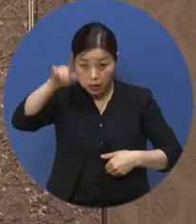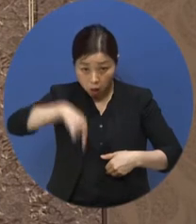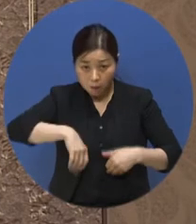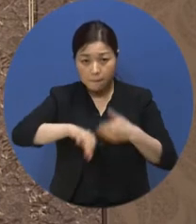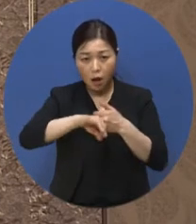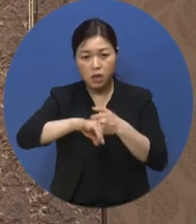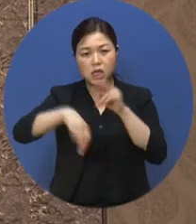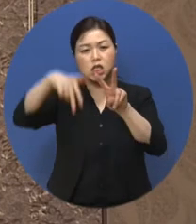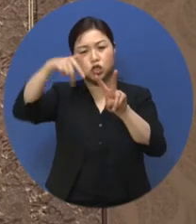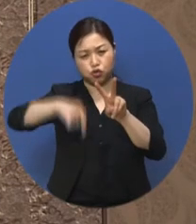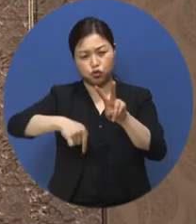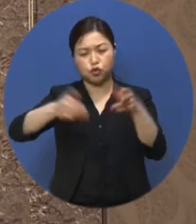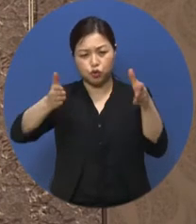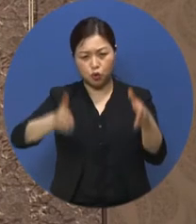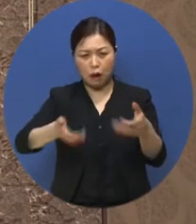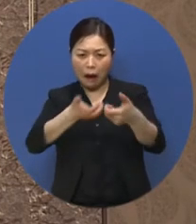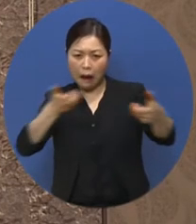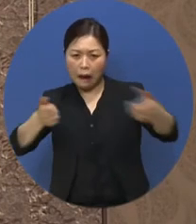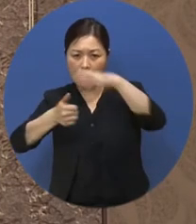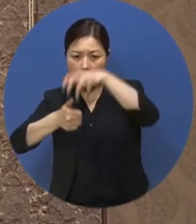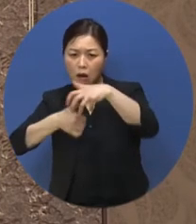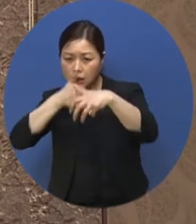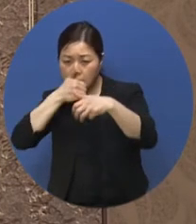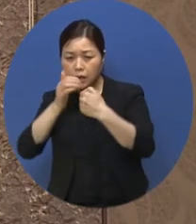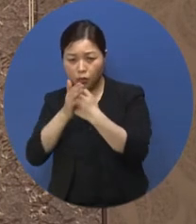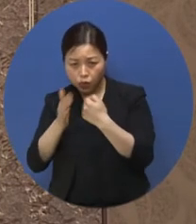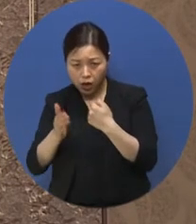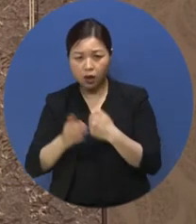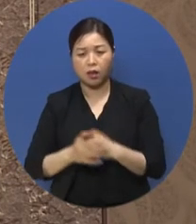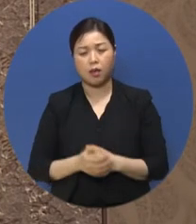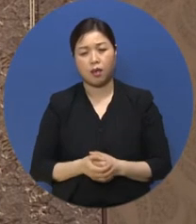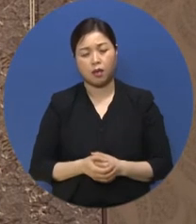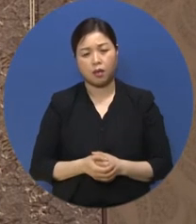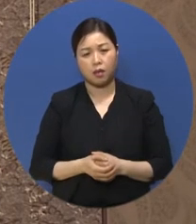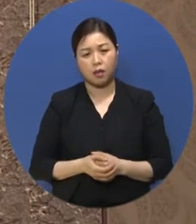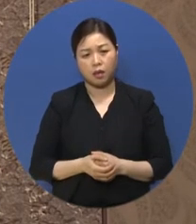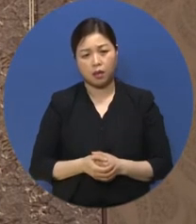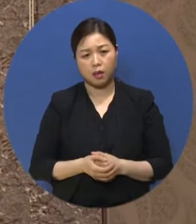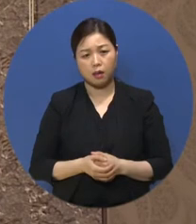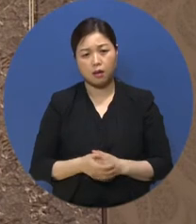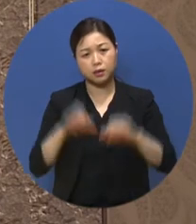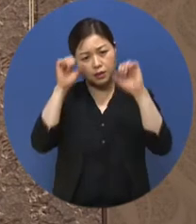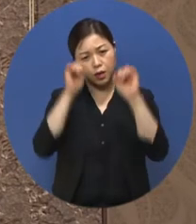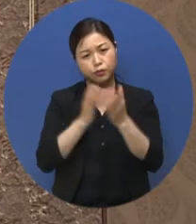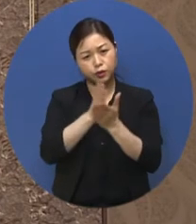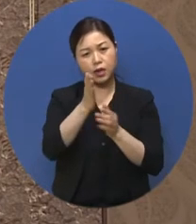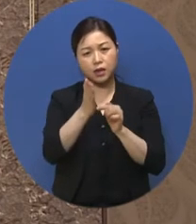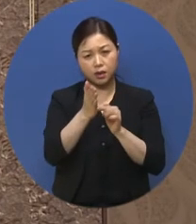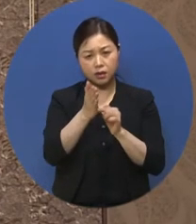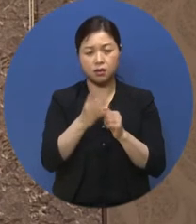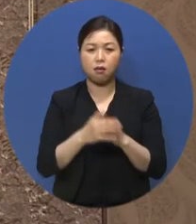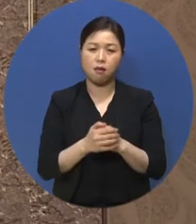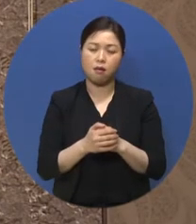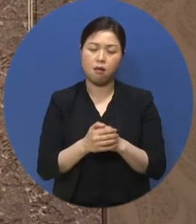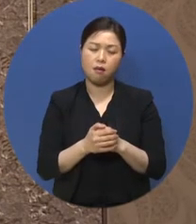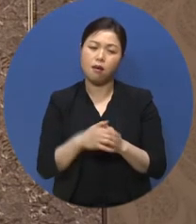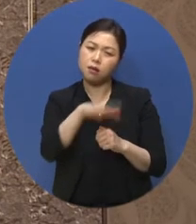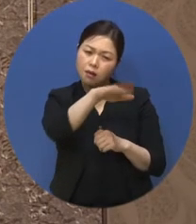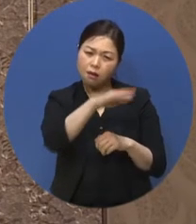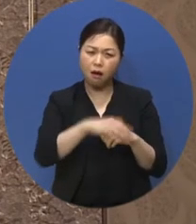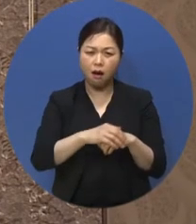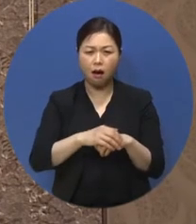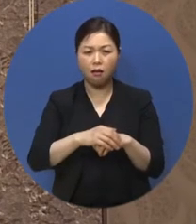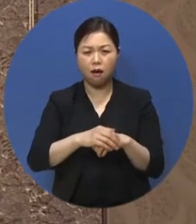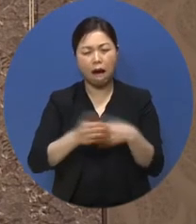해야 되는 선수들이 2주 격리를 해야 되니까 네. 그런 게 이제 체육 분야에서는 그런 거에 특별한 걸로